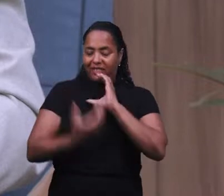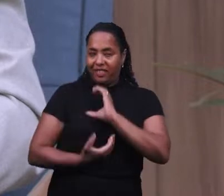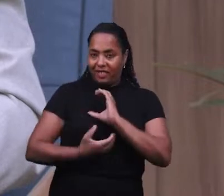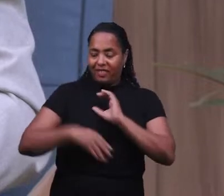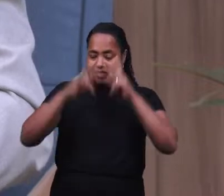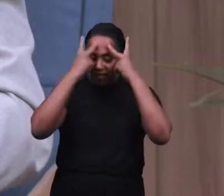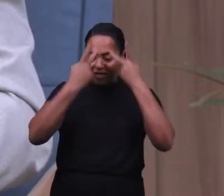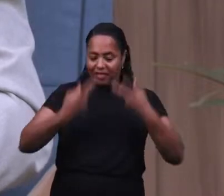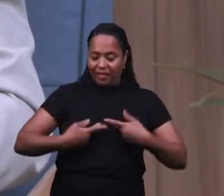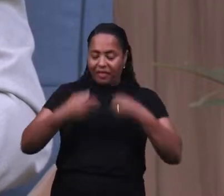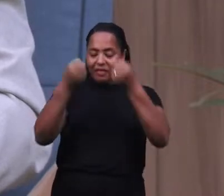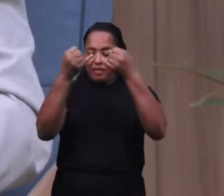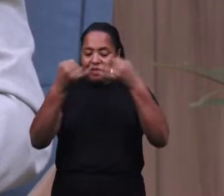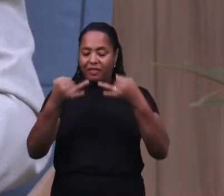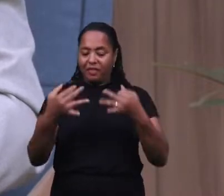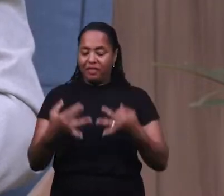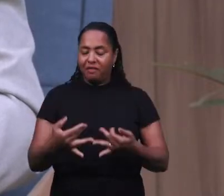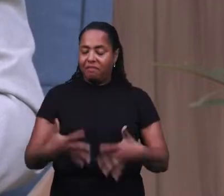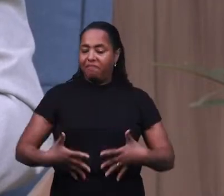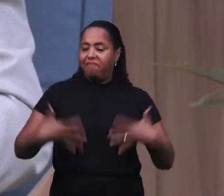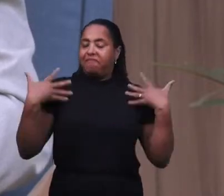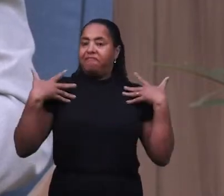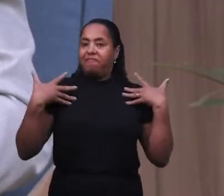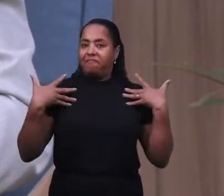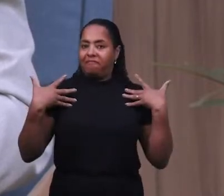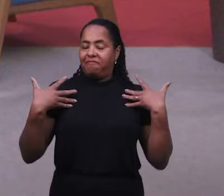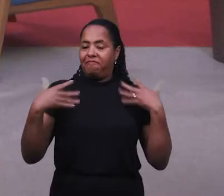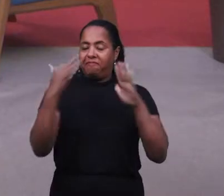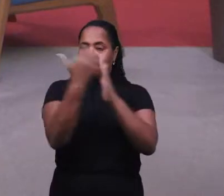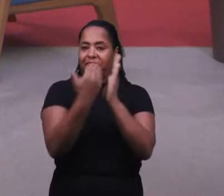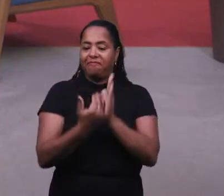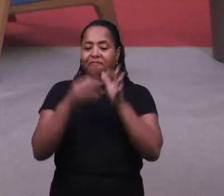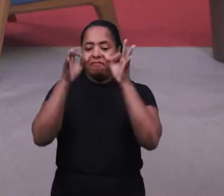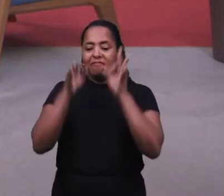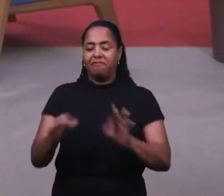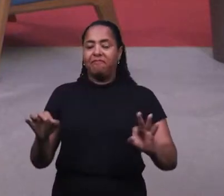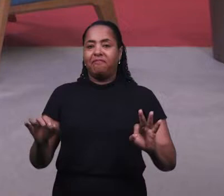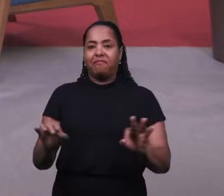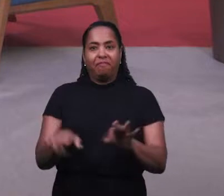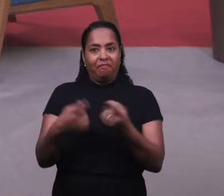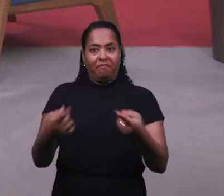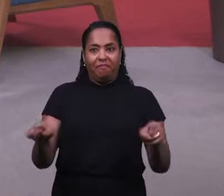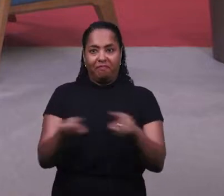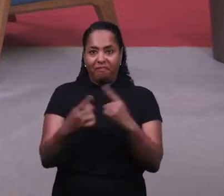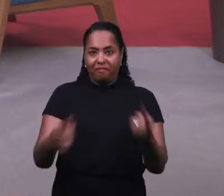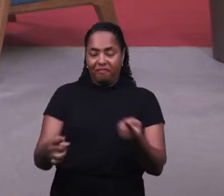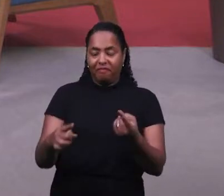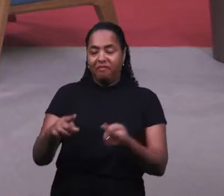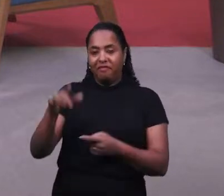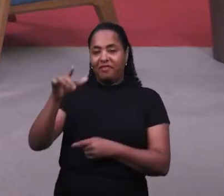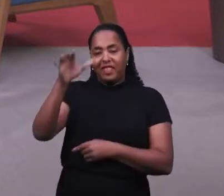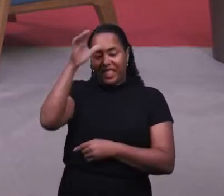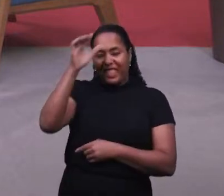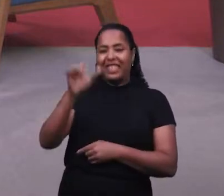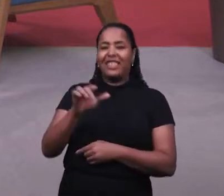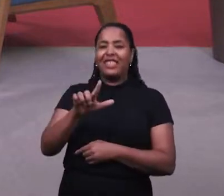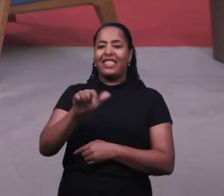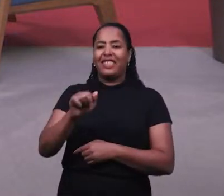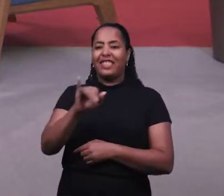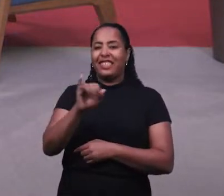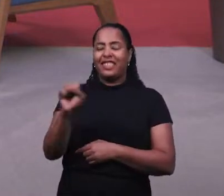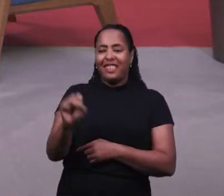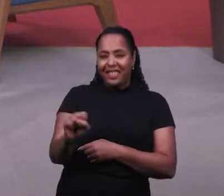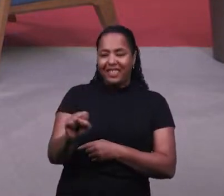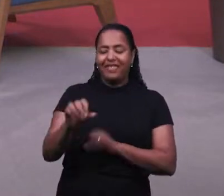formation du caractère humain, va nous parler sur l'auto-estime. Dans le volet Parfaite louange, la sœur Laïs Figueras